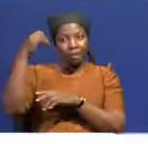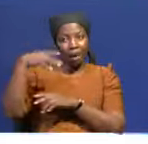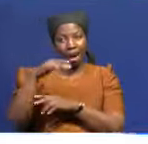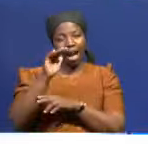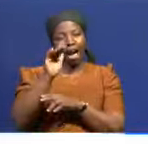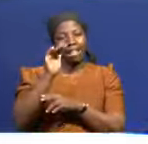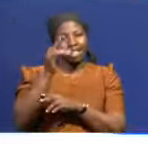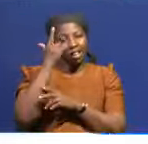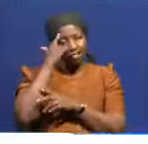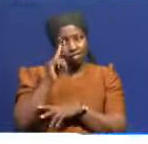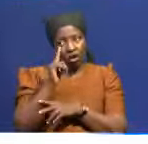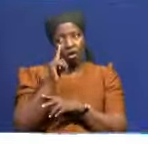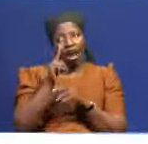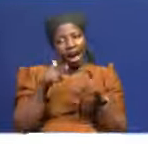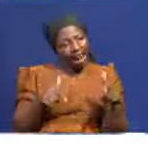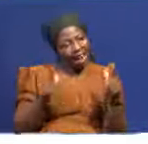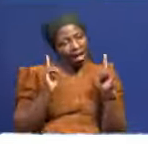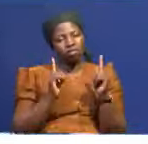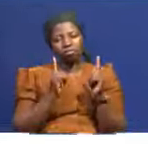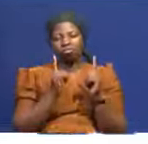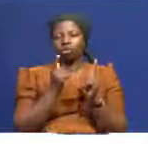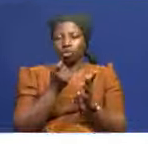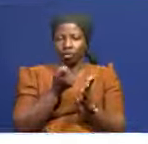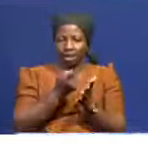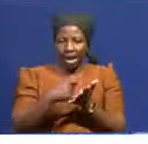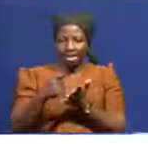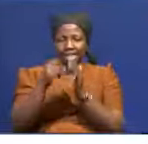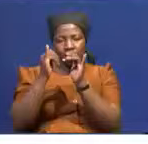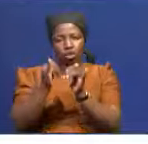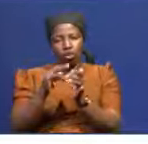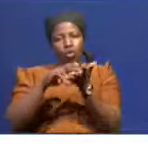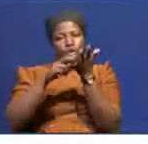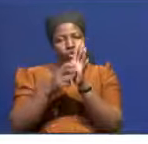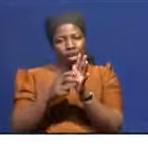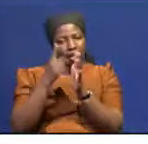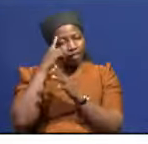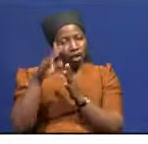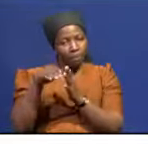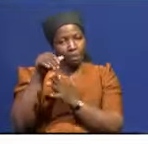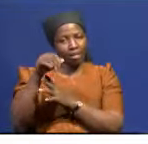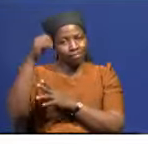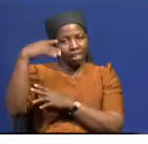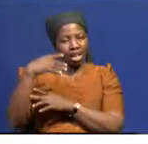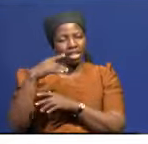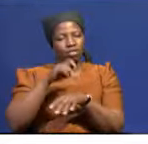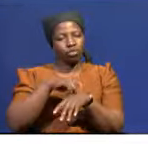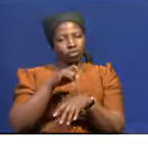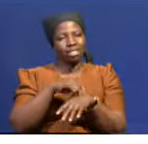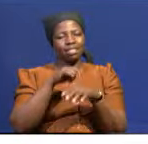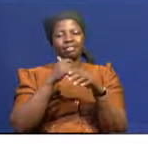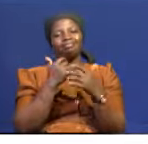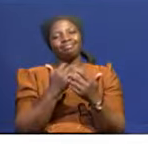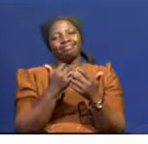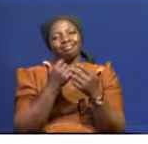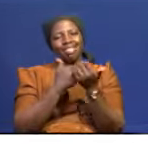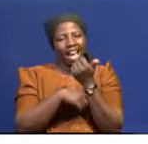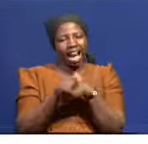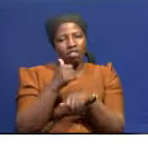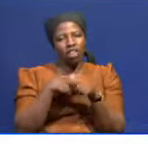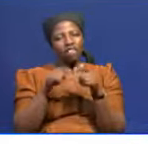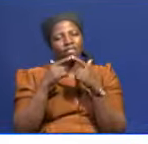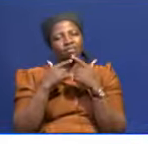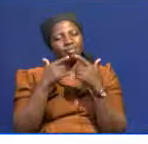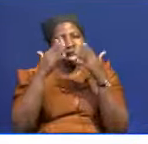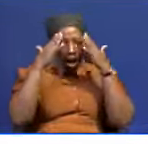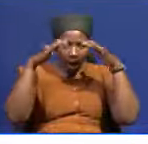saini kandarasi mpya za ununuzi wa umeme. Akiongea wakati uzinduzi wa kampeni ya mita mpya za Tokyo Mita Yako, ambayo